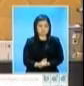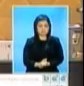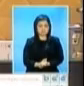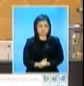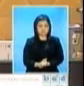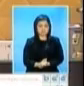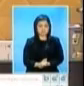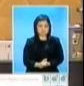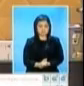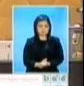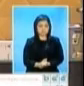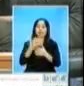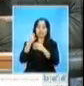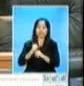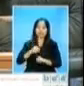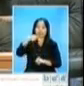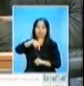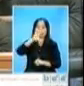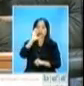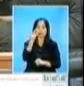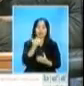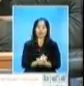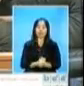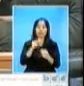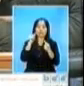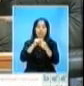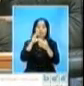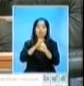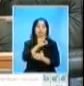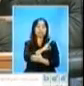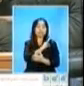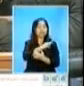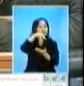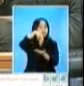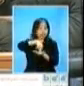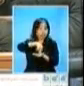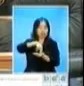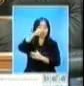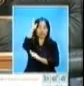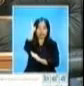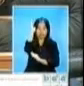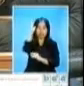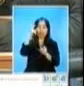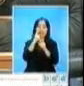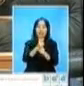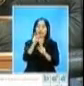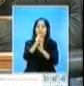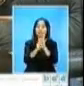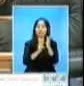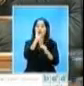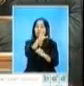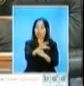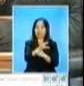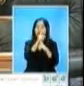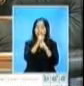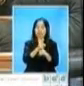ไม่ฟังนะครับท่านตุนายว่าต่อไปครับ การที่สมาชิกลุกขึ้นยืนแล้วก็ยกมือขึ้นเนี่ยเป็นสิทธิ์ตามข้อบังคับแล้วก็เป็นสิทธิ์ตามรัฐธร